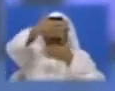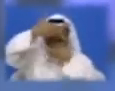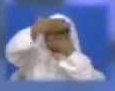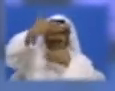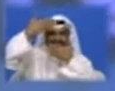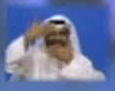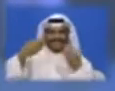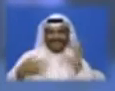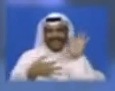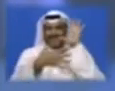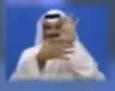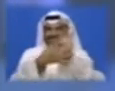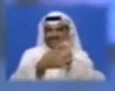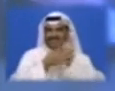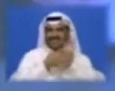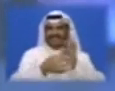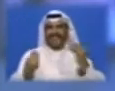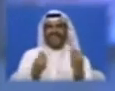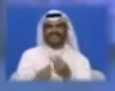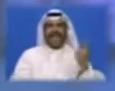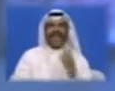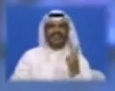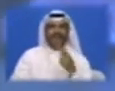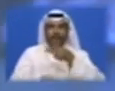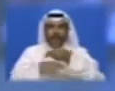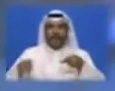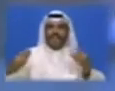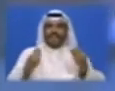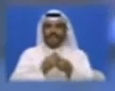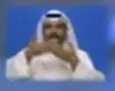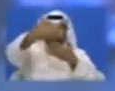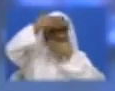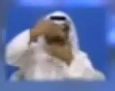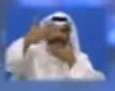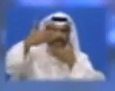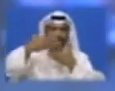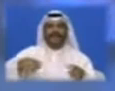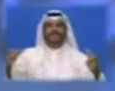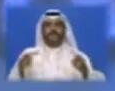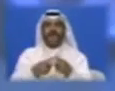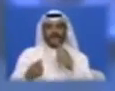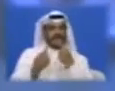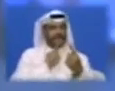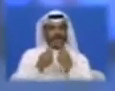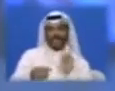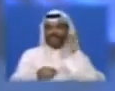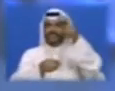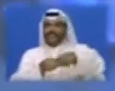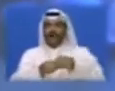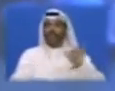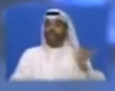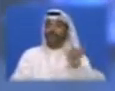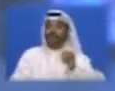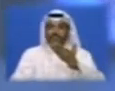العلاقات الثنائية بين البلدين وسبل تعزيزها وتطويرها، لا سيما في المجال البرلماني. أشاد الجانبان خلال